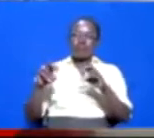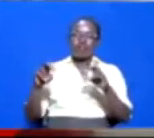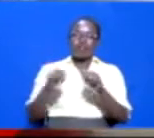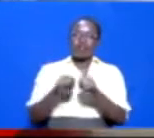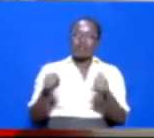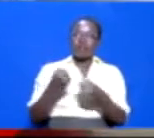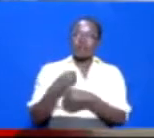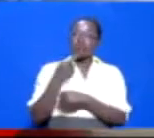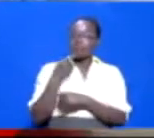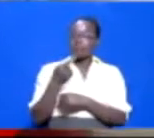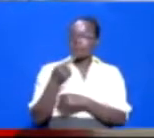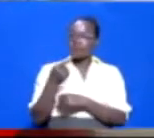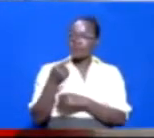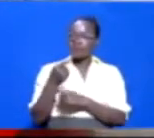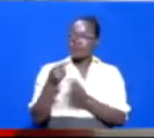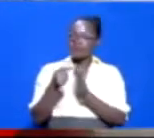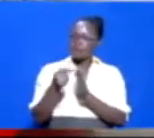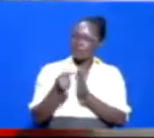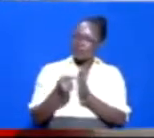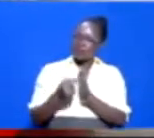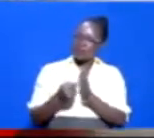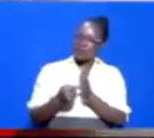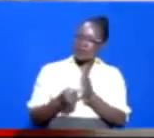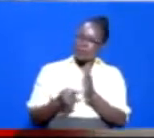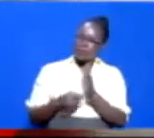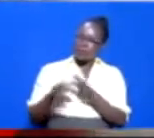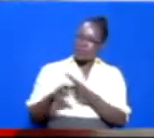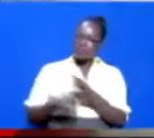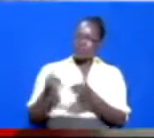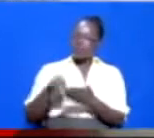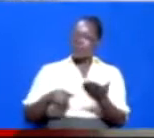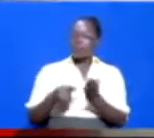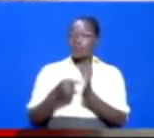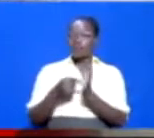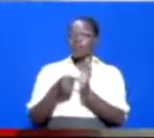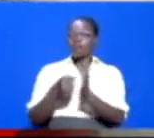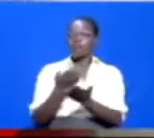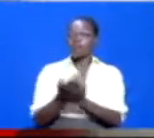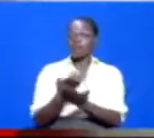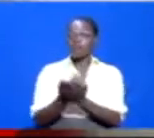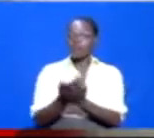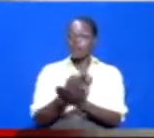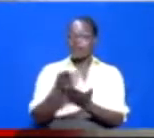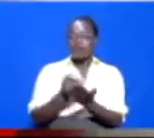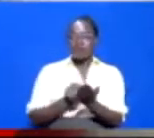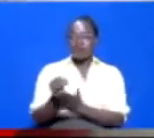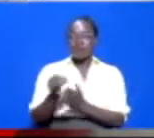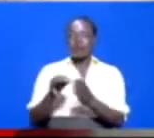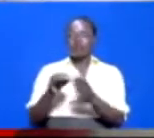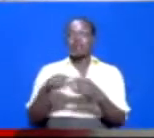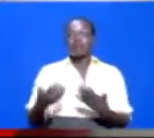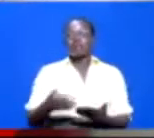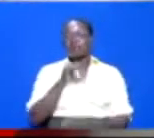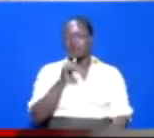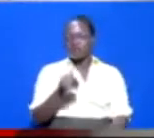kwamba wamechambua na kupata zile ambaye inaweza ikaonyesha kwamba huyu ni mtu wa integrity ama sio mtu wa integrity. Mm-hmm. Kwa